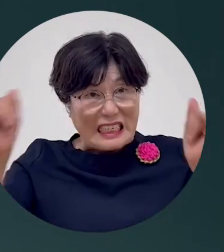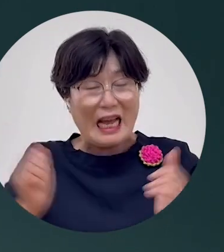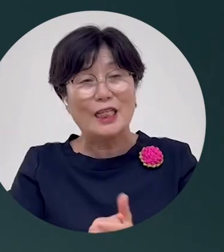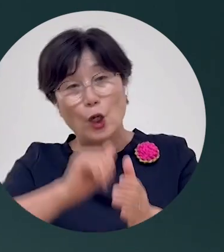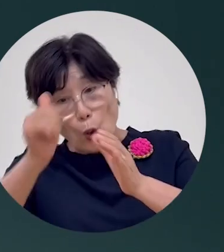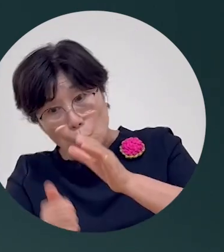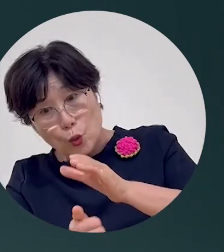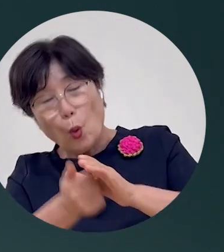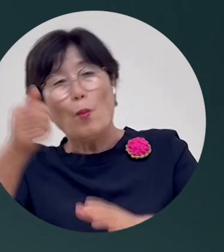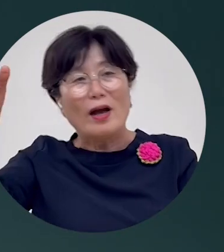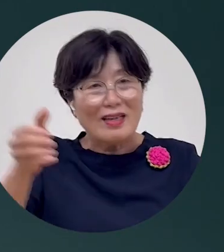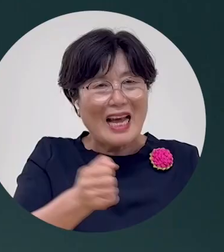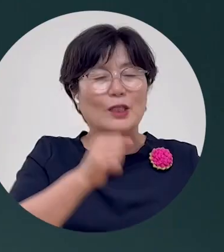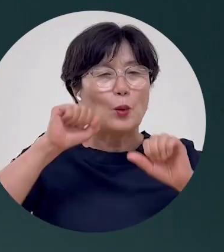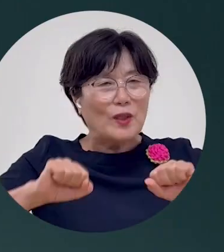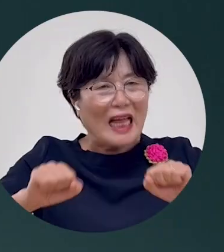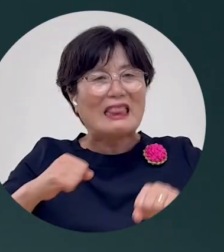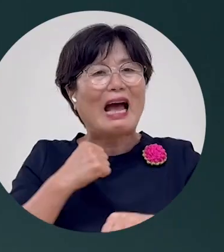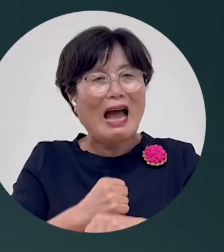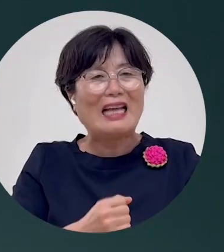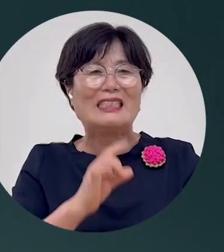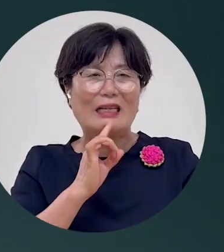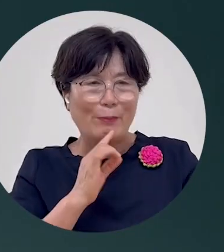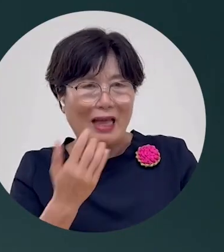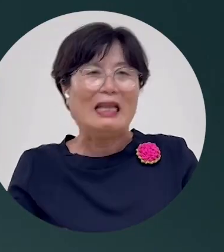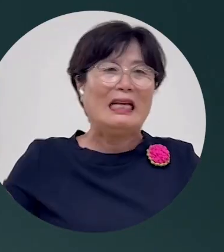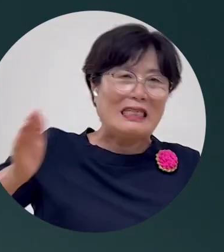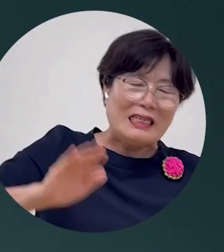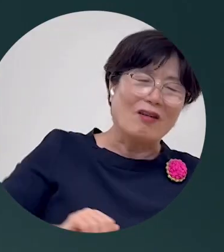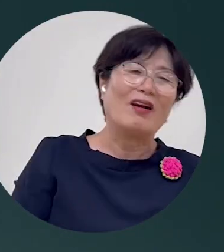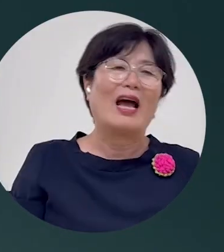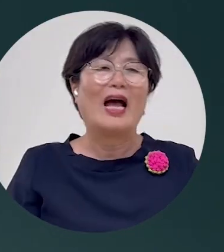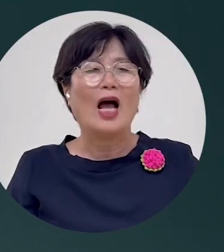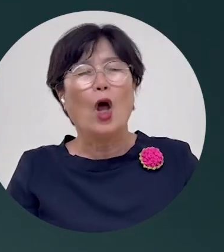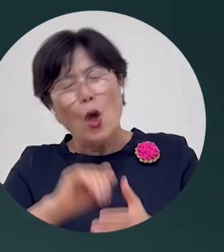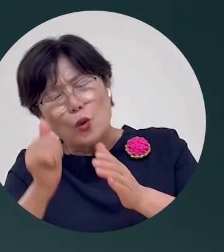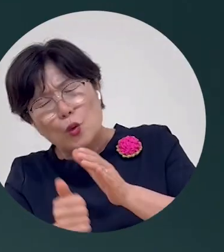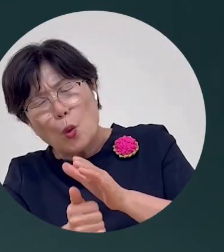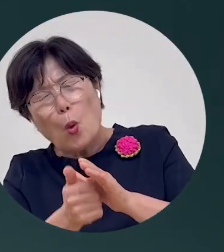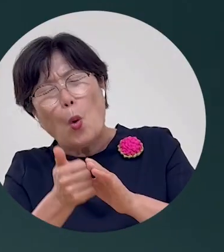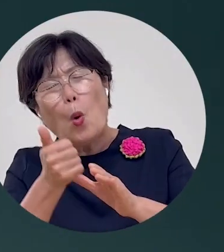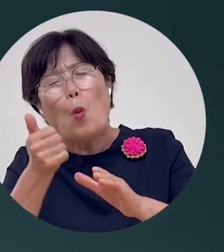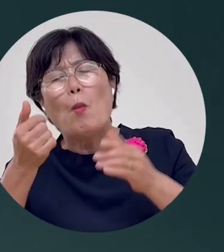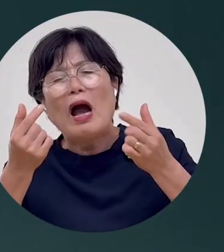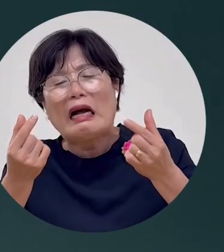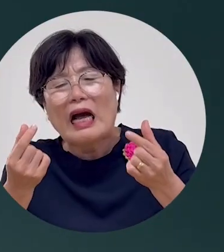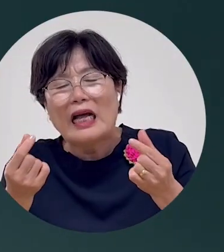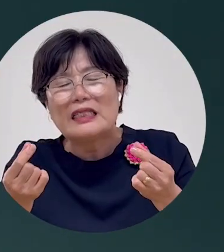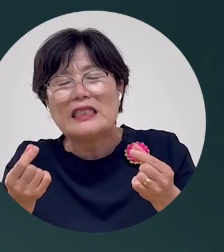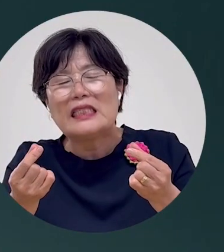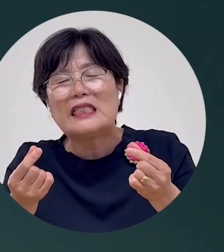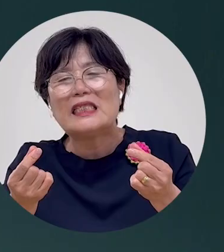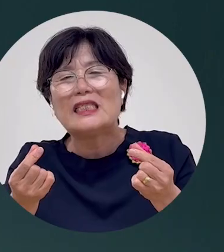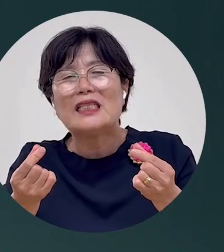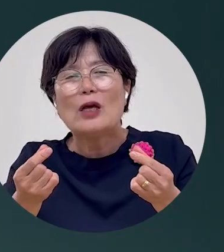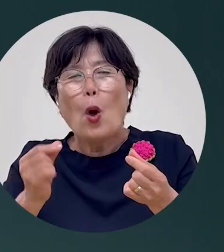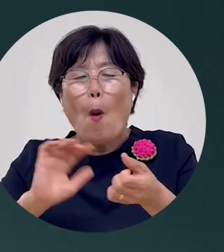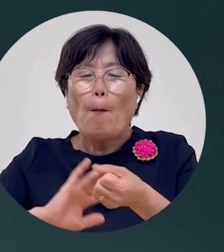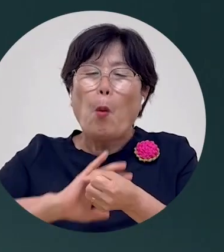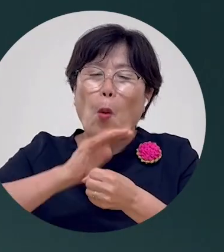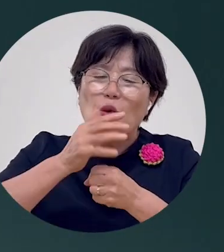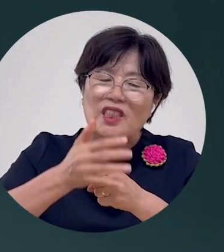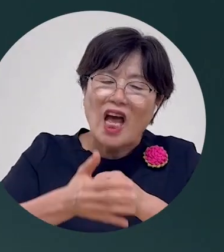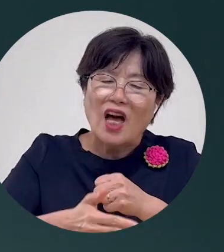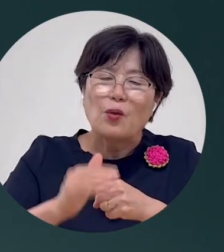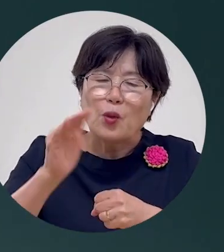소망을 품고 산다지만 실제로는 소망처럼 포장된 절망만